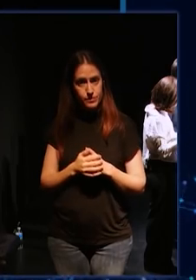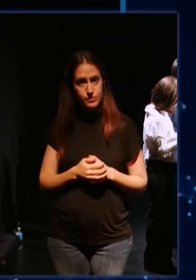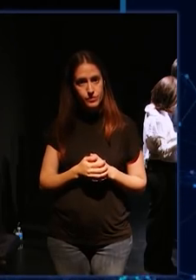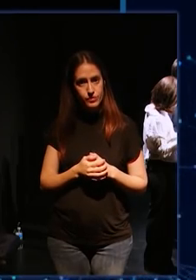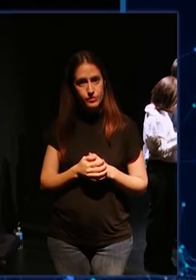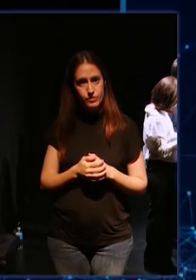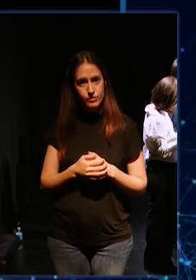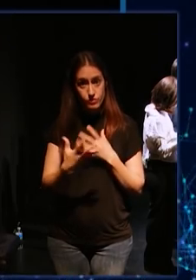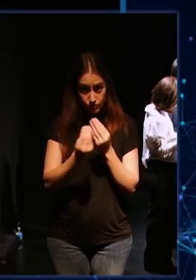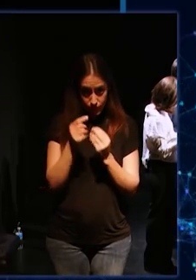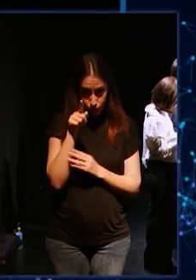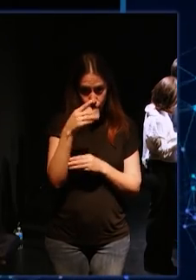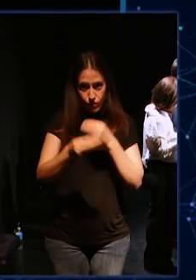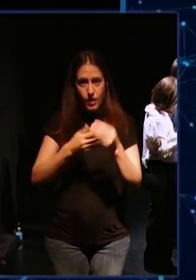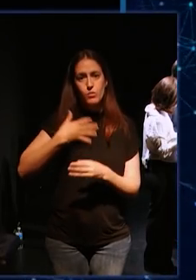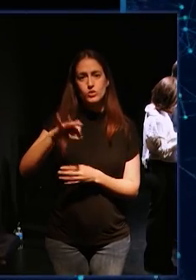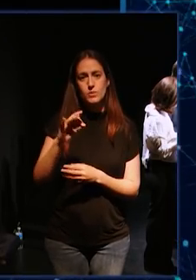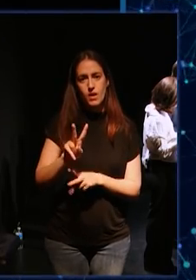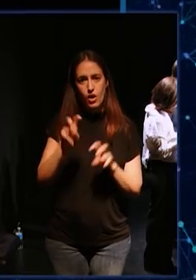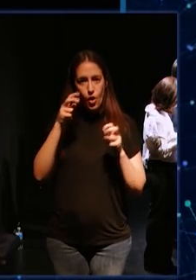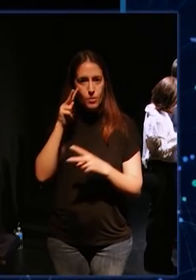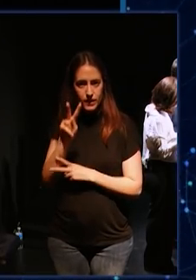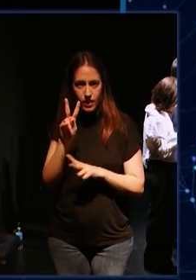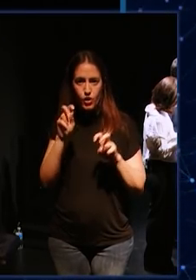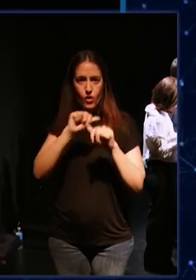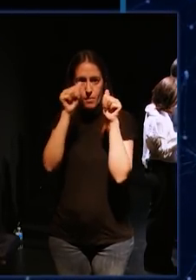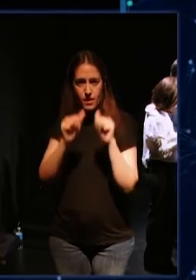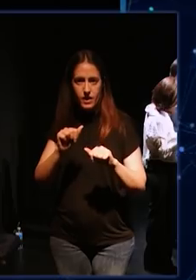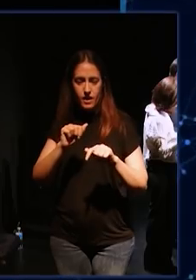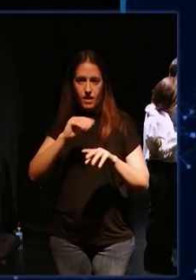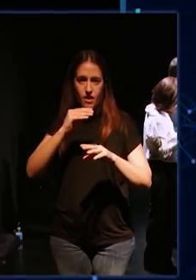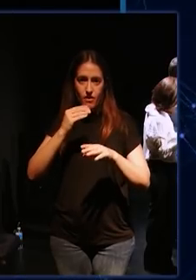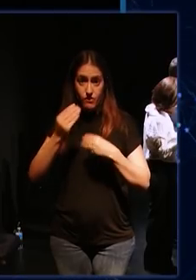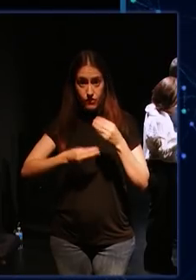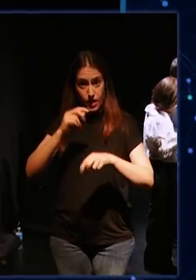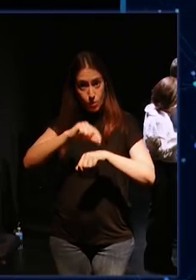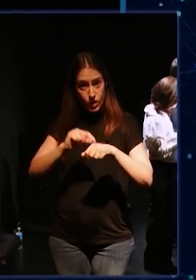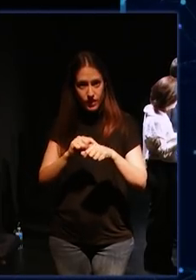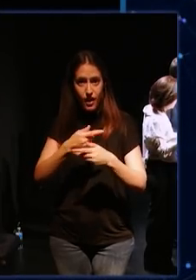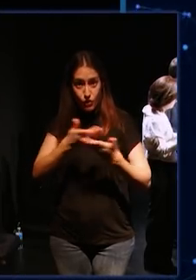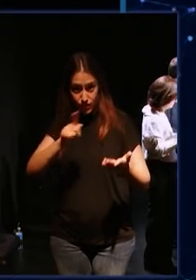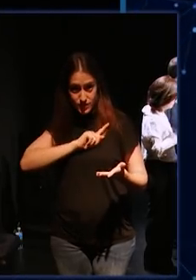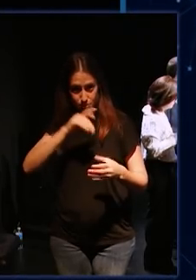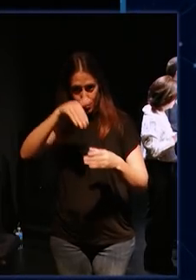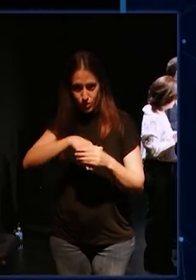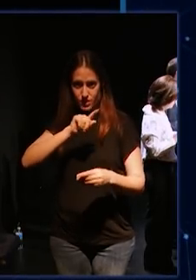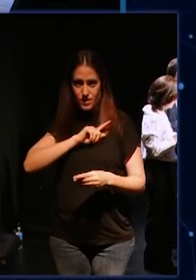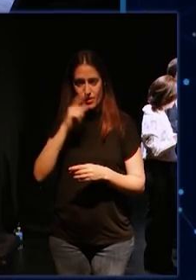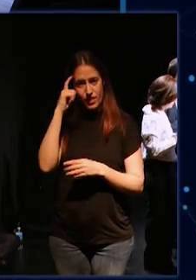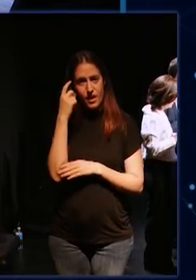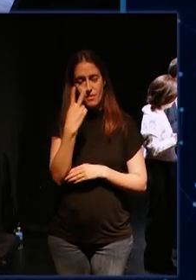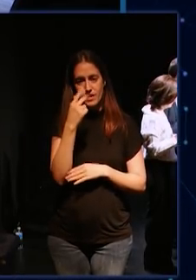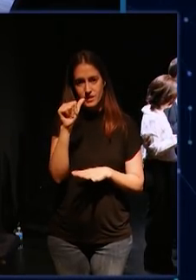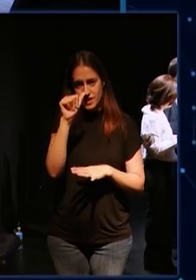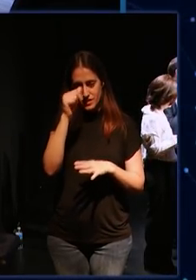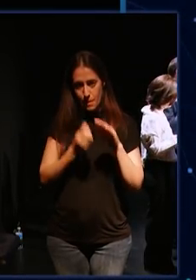Amb tu farem possible una nova mirada i una nova manera de fer política. Fes-nos confiança i vota'ns el diumenge 26 de maig. Últim minut ara